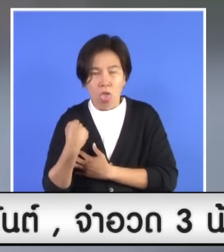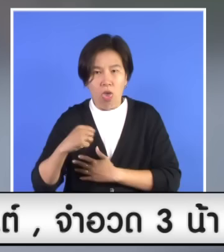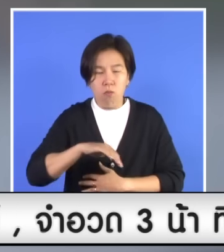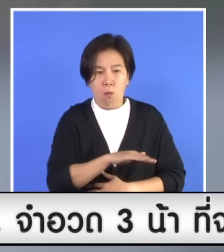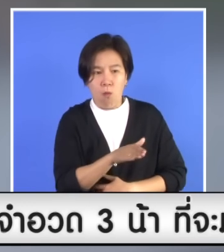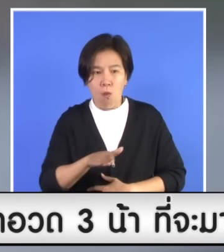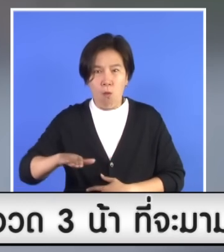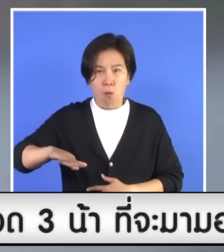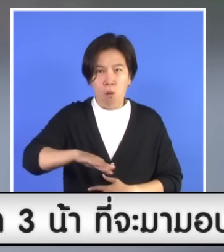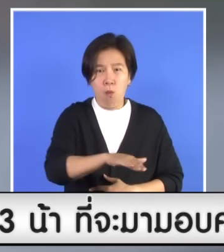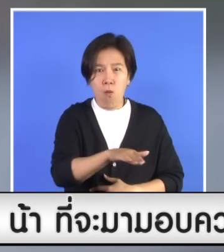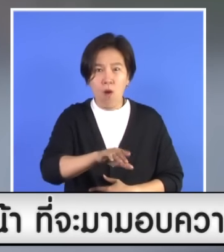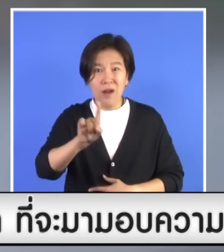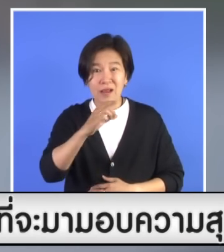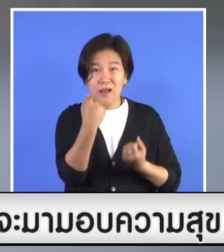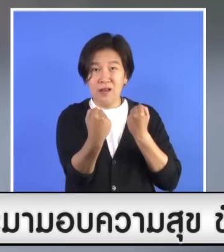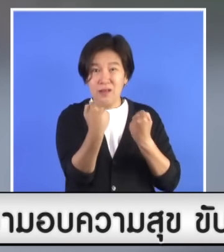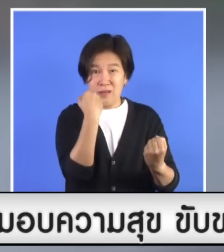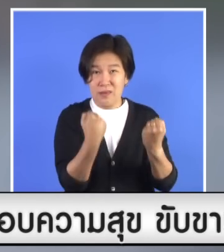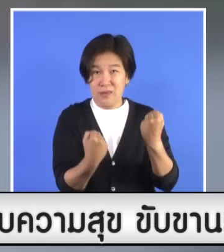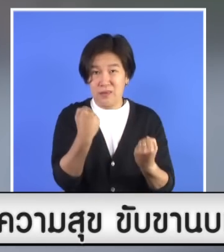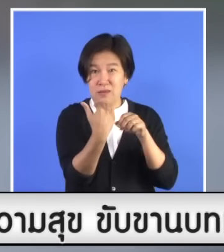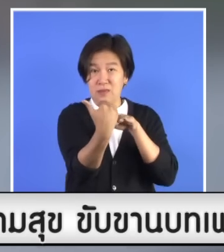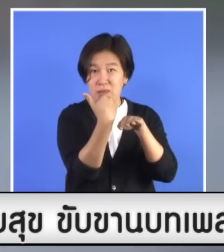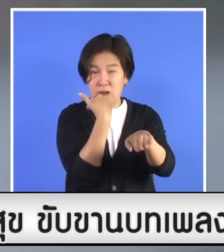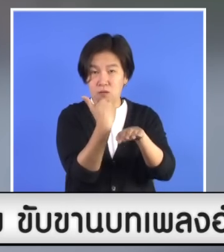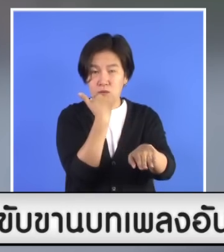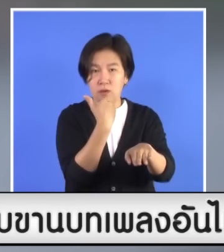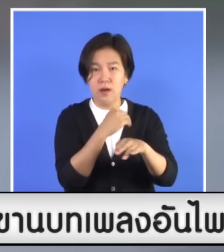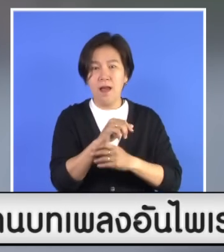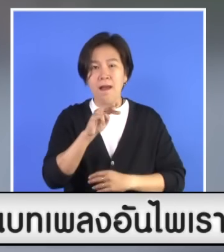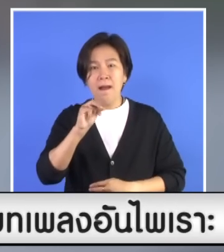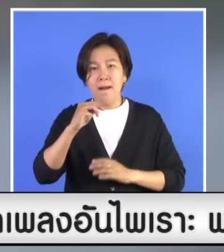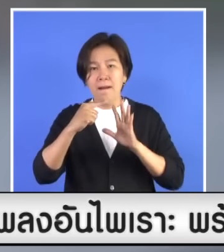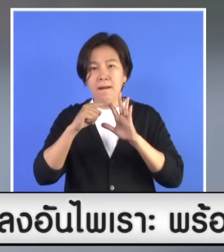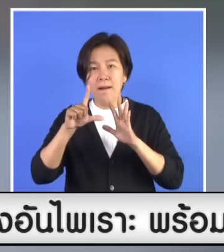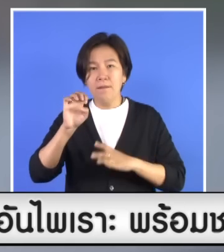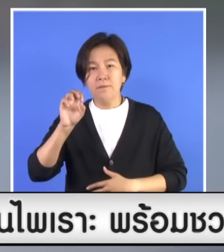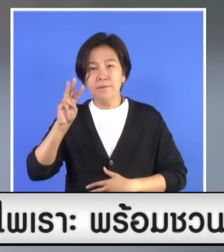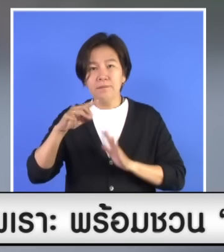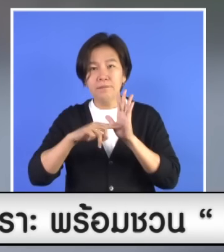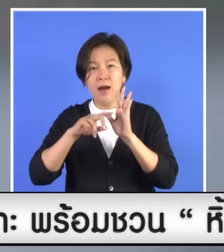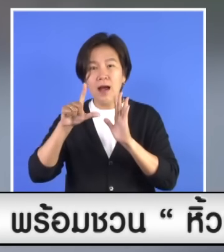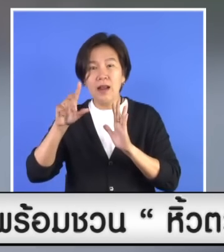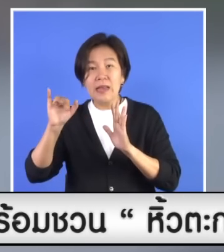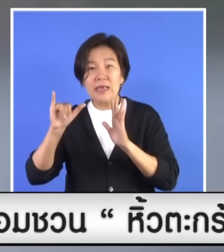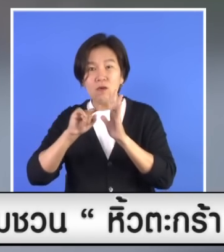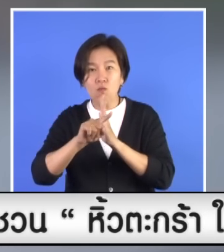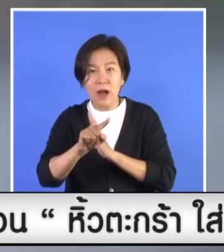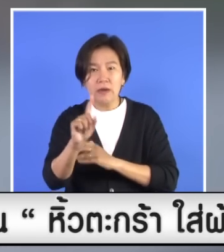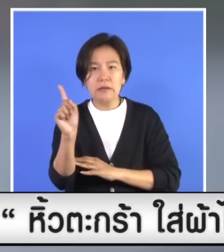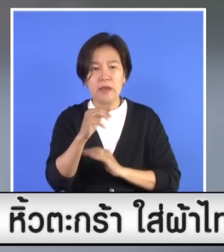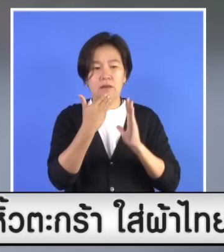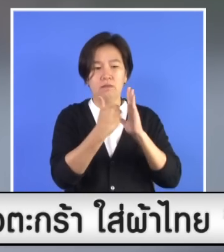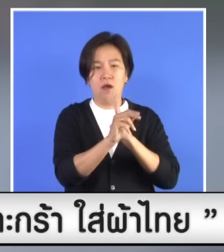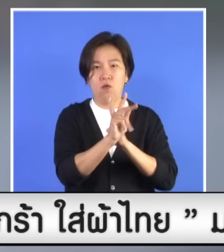นี่นะครับอยู่ที่ถนนมะลิวันนะอยู่ที่ขอนแก่นชุมแพเนี่ยเส้นทางนี้คนที่เขามีกล้องเขาก็บีบแตรเตือนนะ